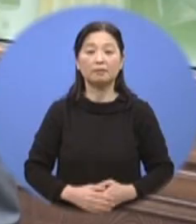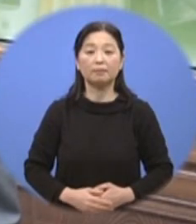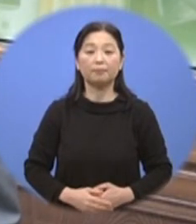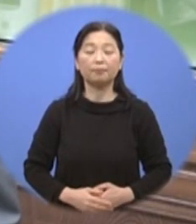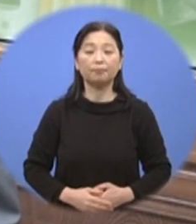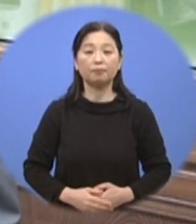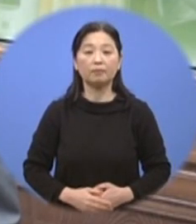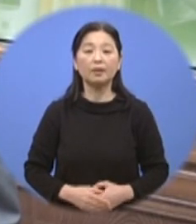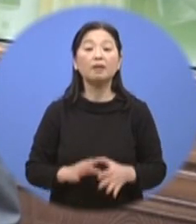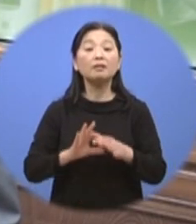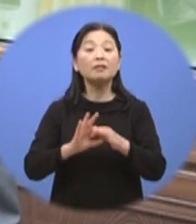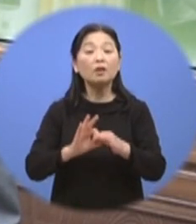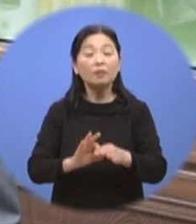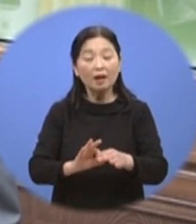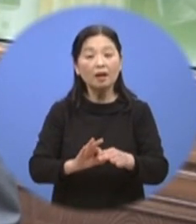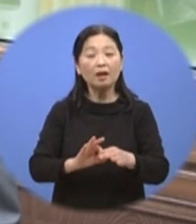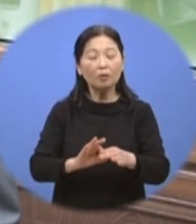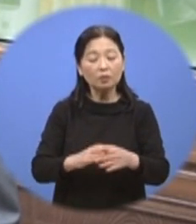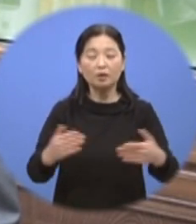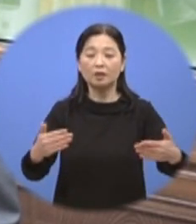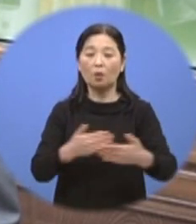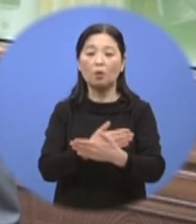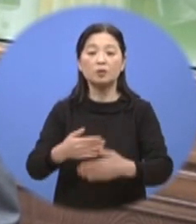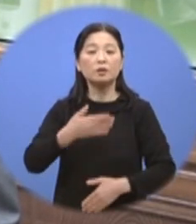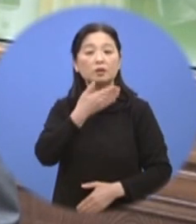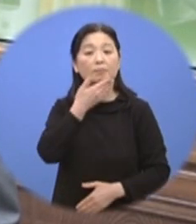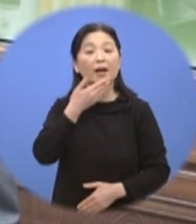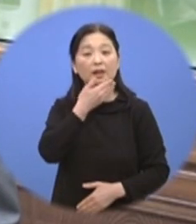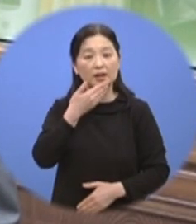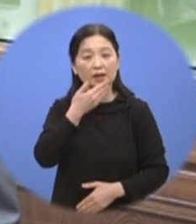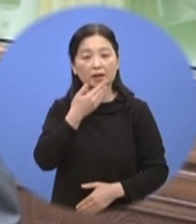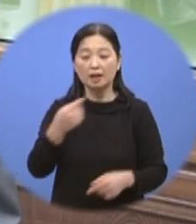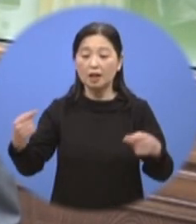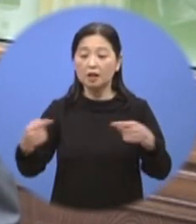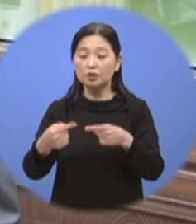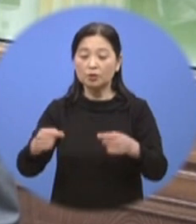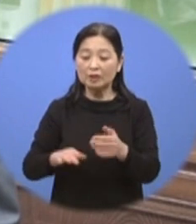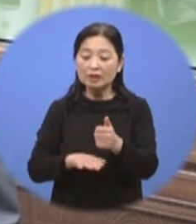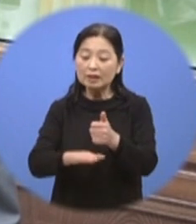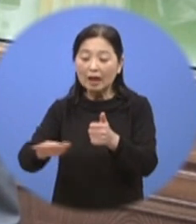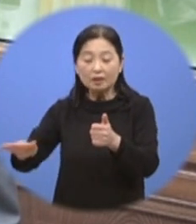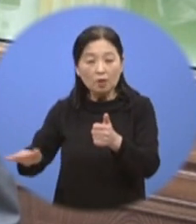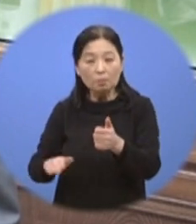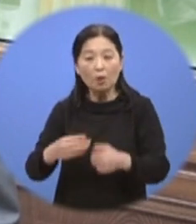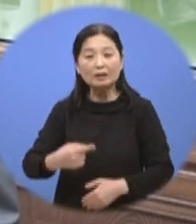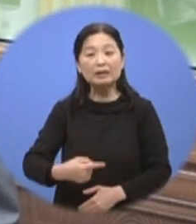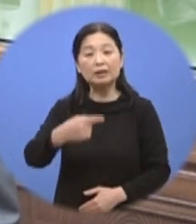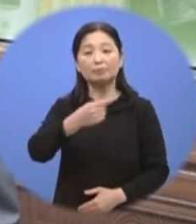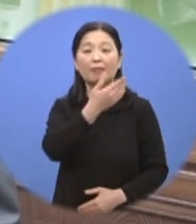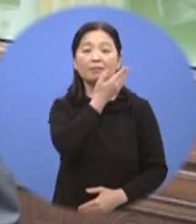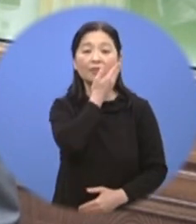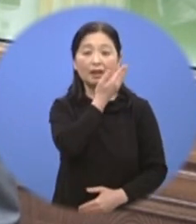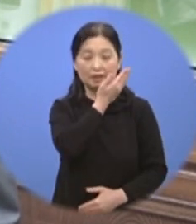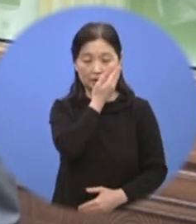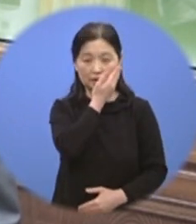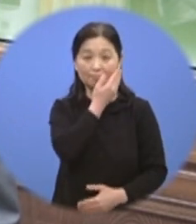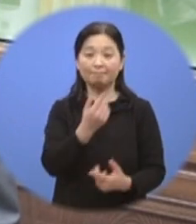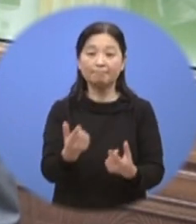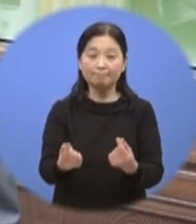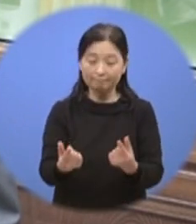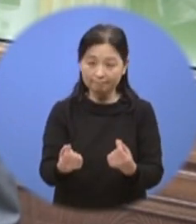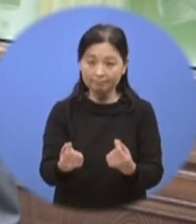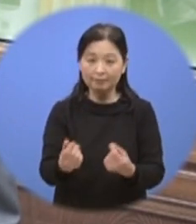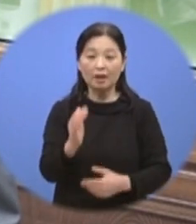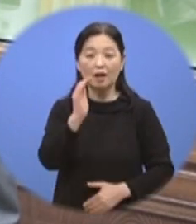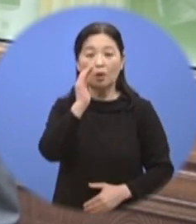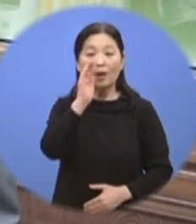そういう意味ではなかなか便利。それから通信環境、これが一番大事なところだと思いますけれども、これは和